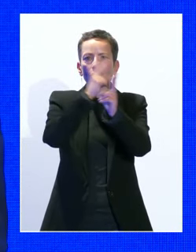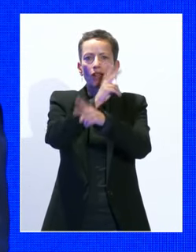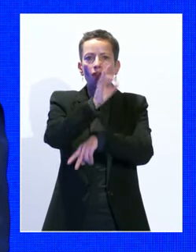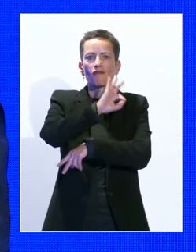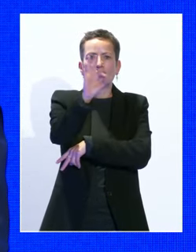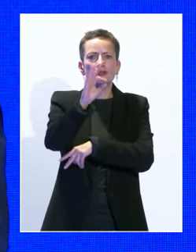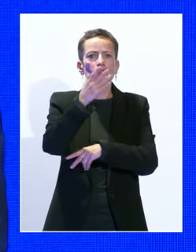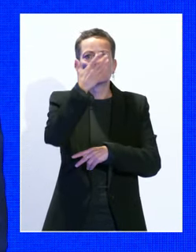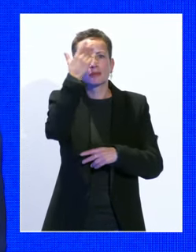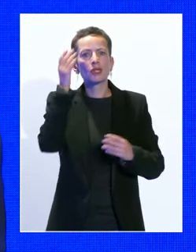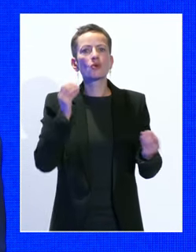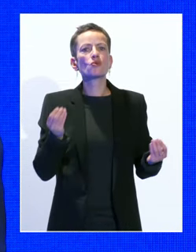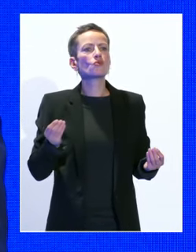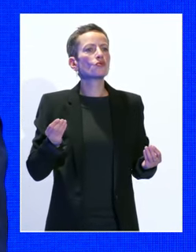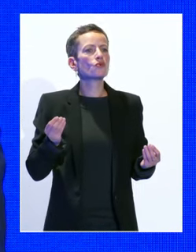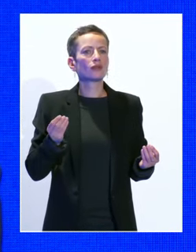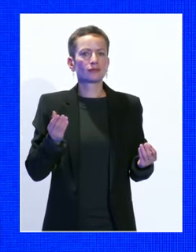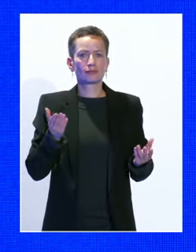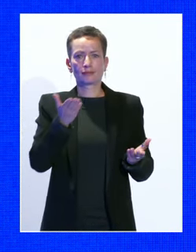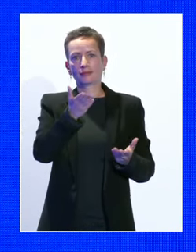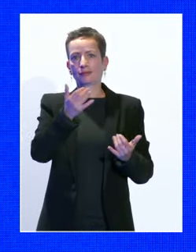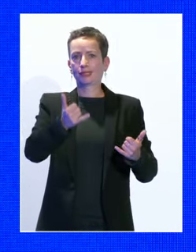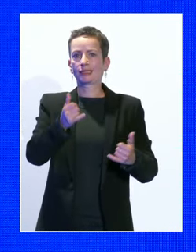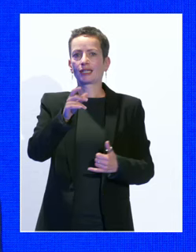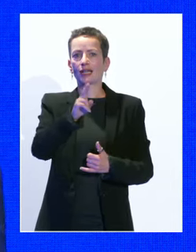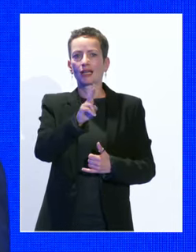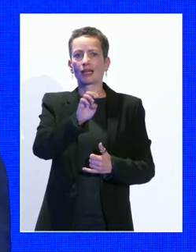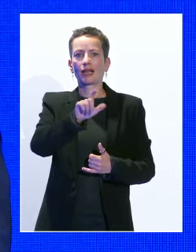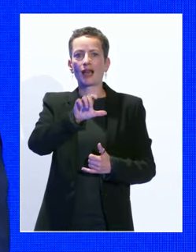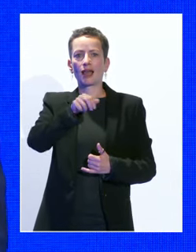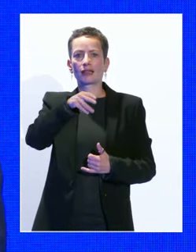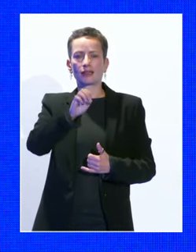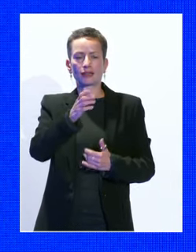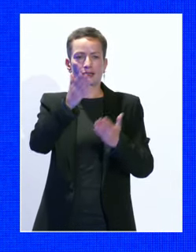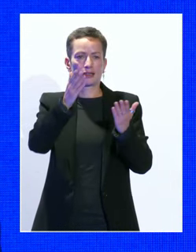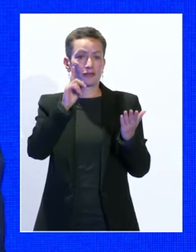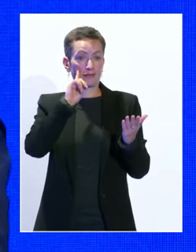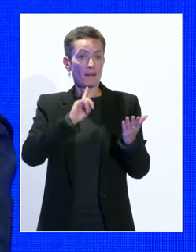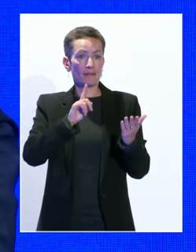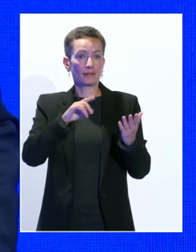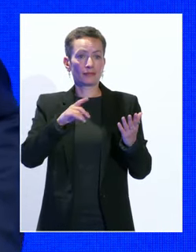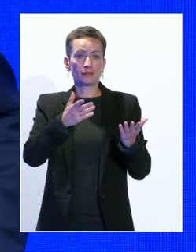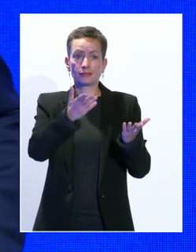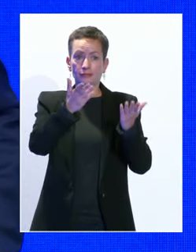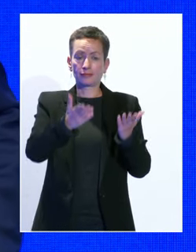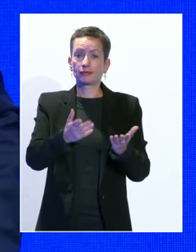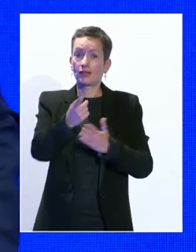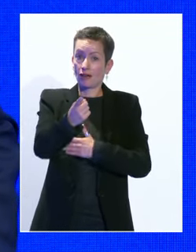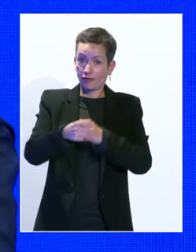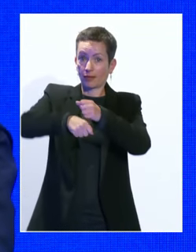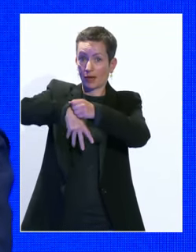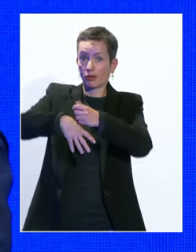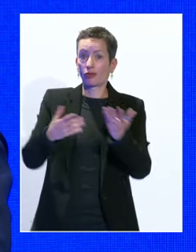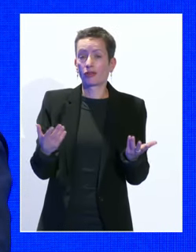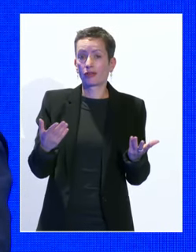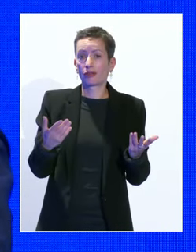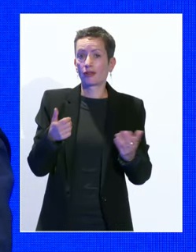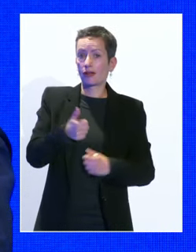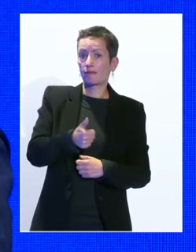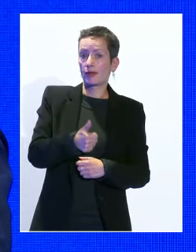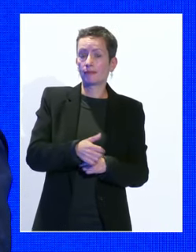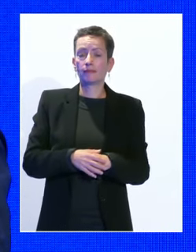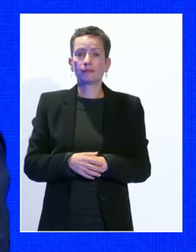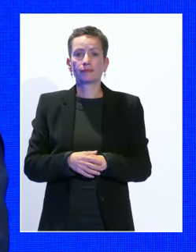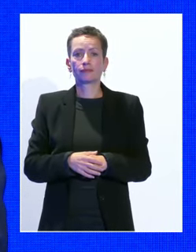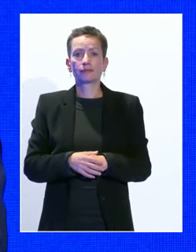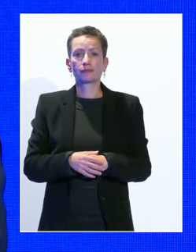je ne sais pas où elle est, Hélène qui est là-bas, conseillère générale de Mayotte, et